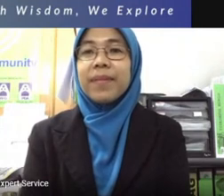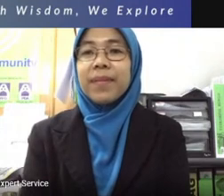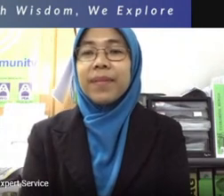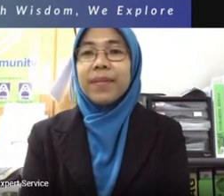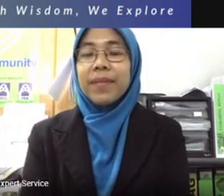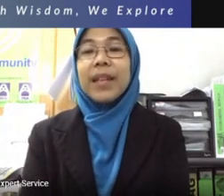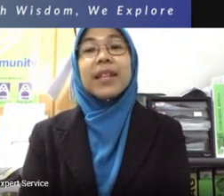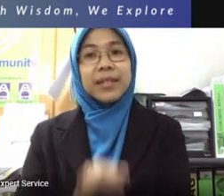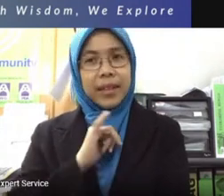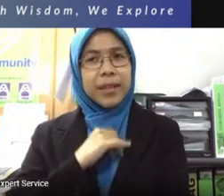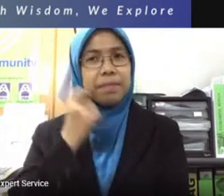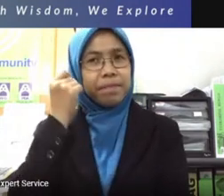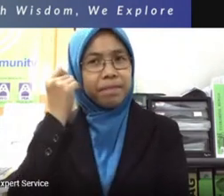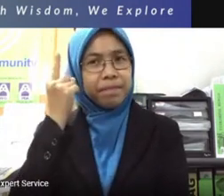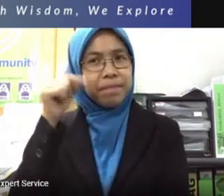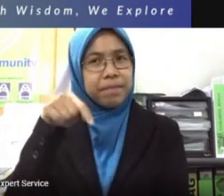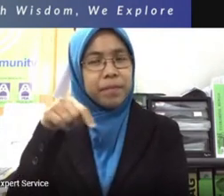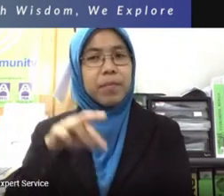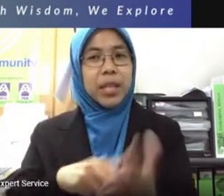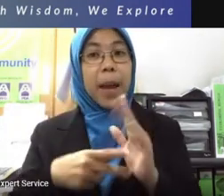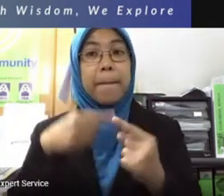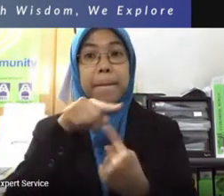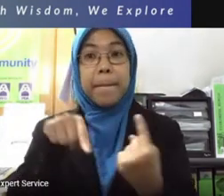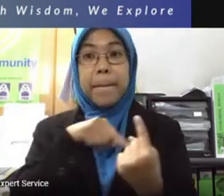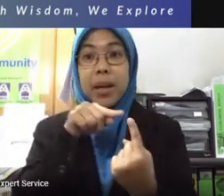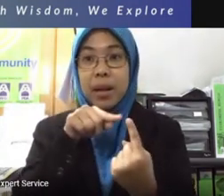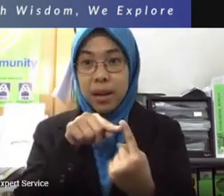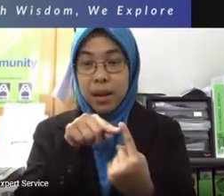Okay, yang saya faham apabila ada